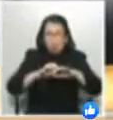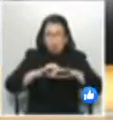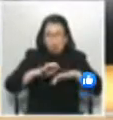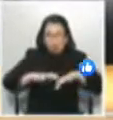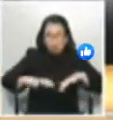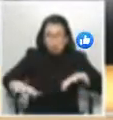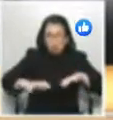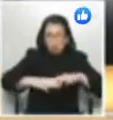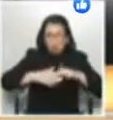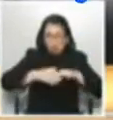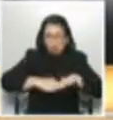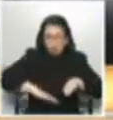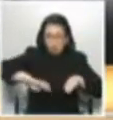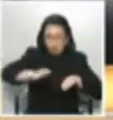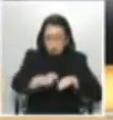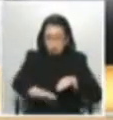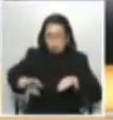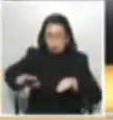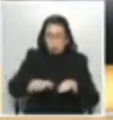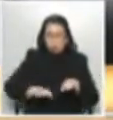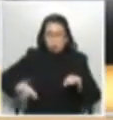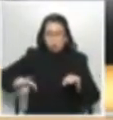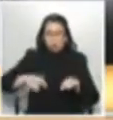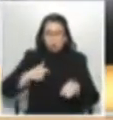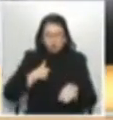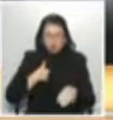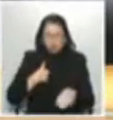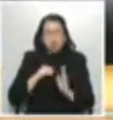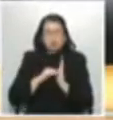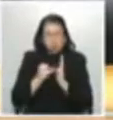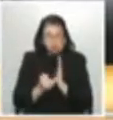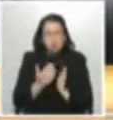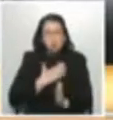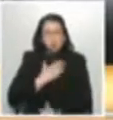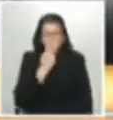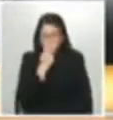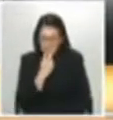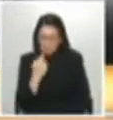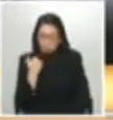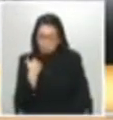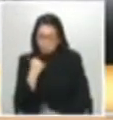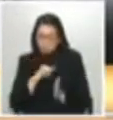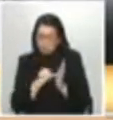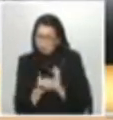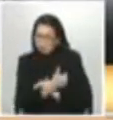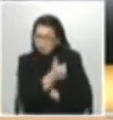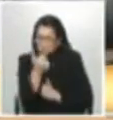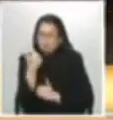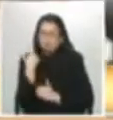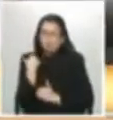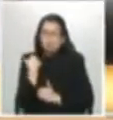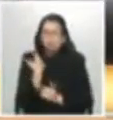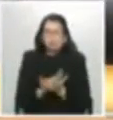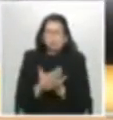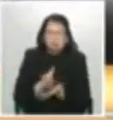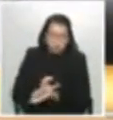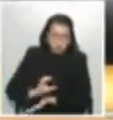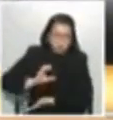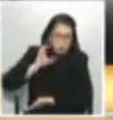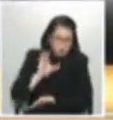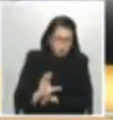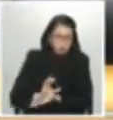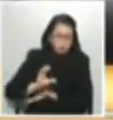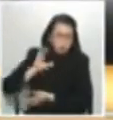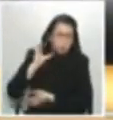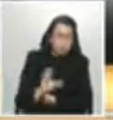แลผมเห็นในเขตพื้นที่ผมก็มีในเขตจังหวัดอื่นก็มีมันสูญเสียงบประมาณเปล่าๆบางทีชาวบ้านม